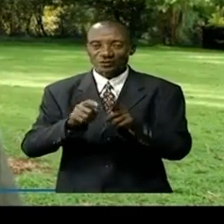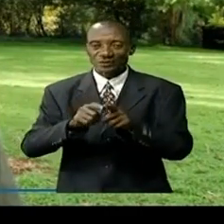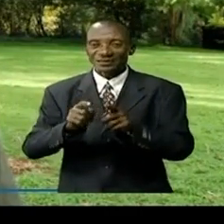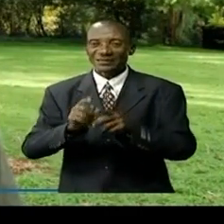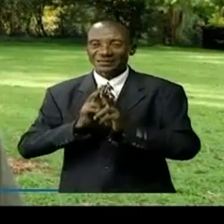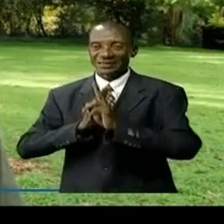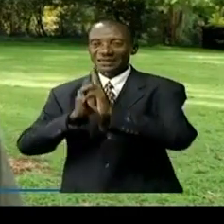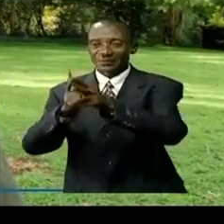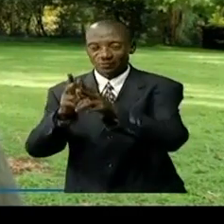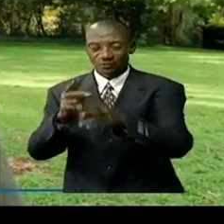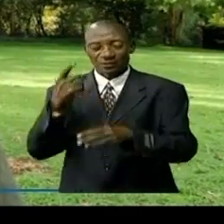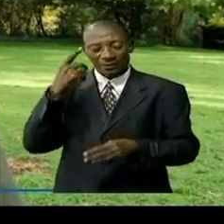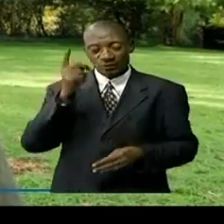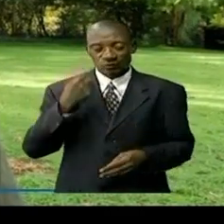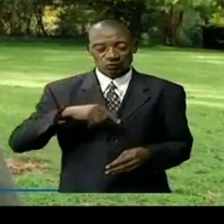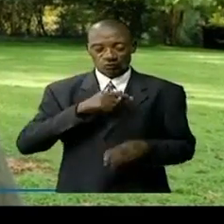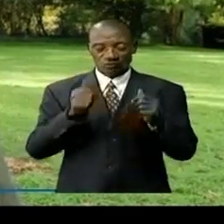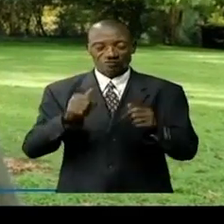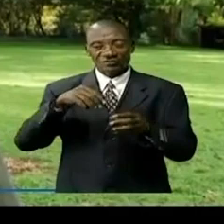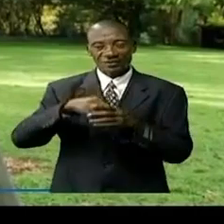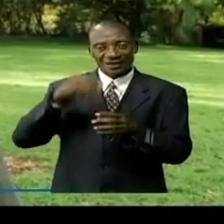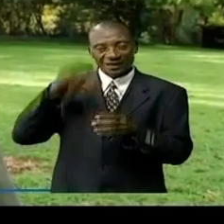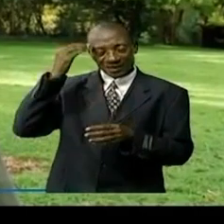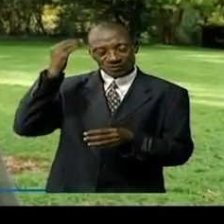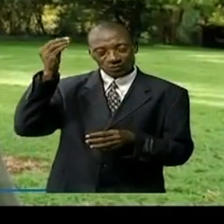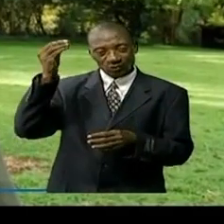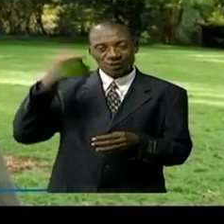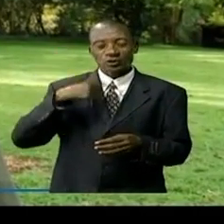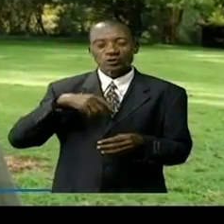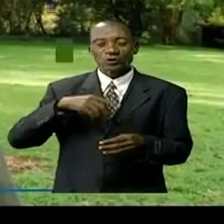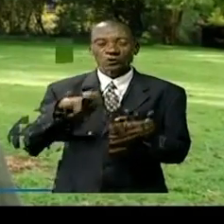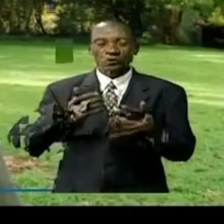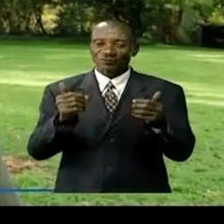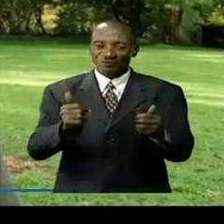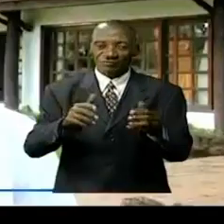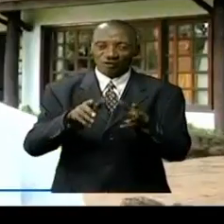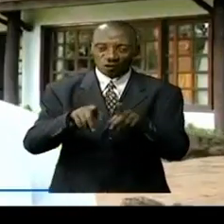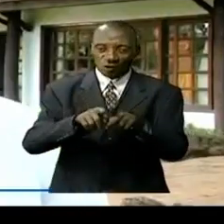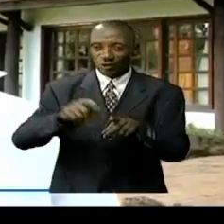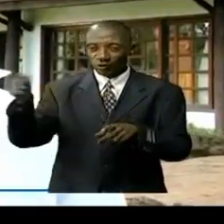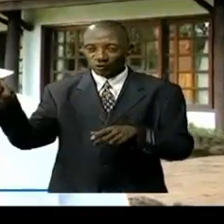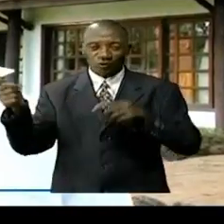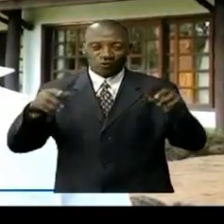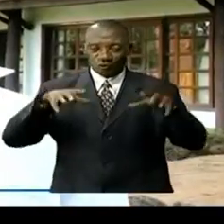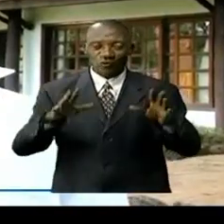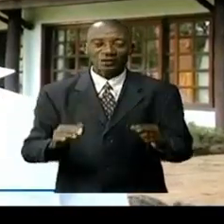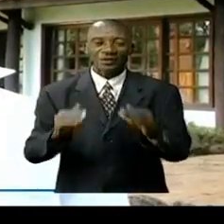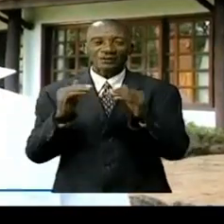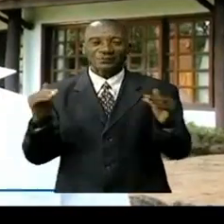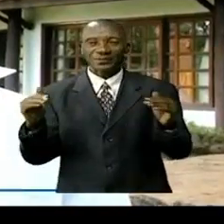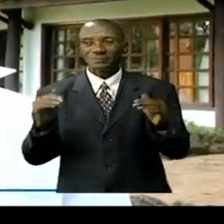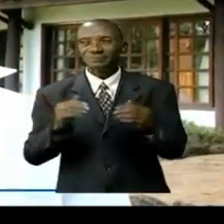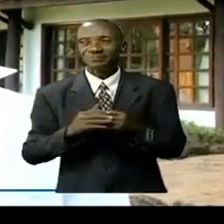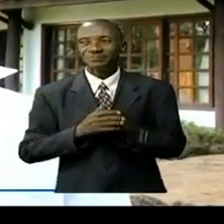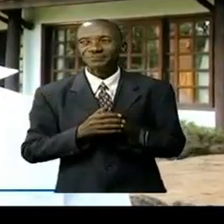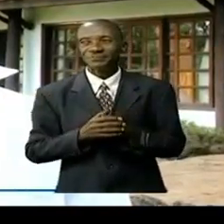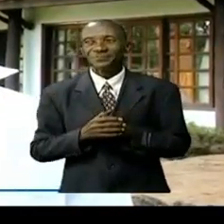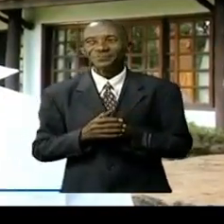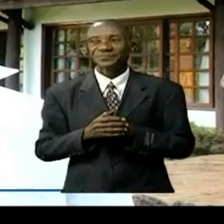pe elikia, tozalanete bande komususu boba congolais, boba zana sembo. Tumekuja kwa mkutano huyu